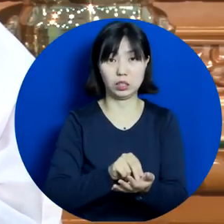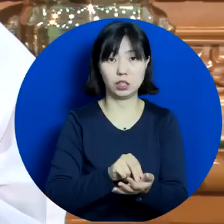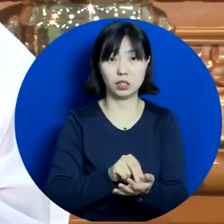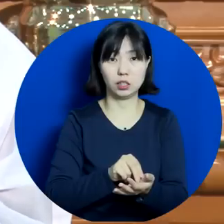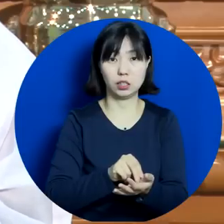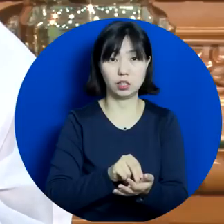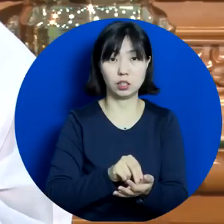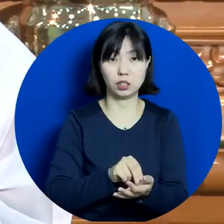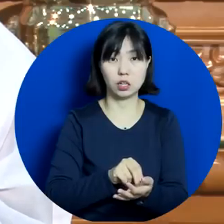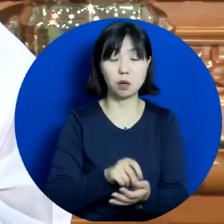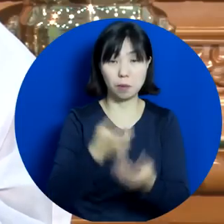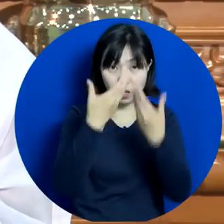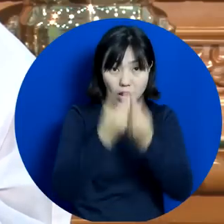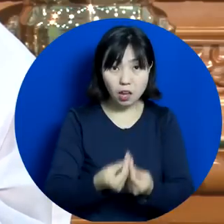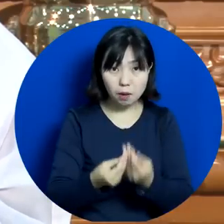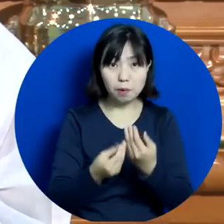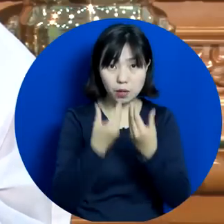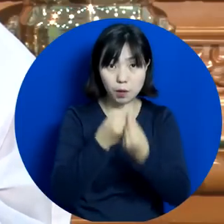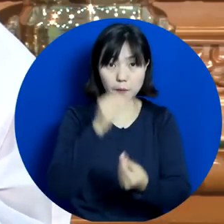밤에 길을 갈 때